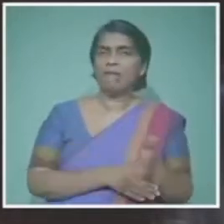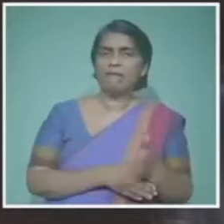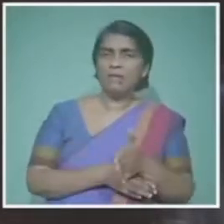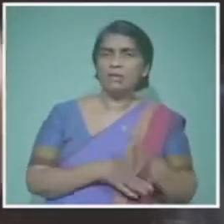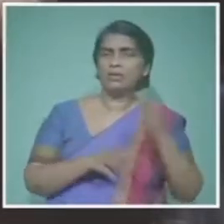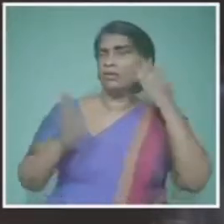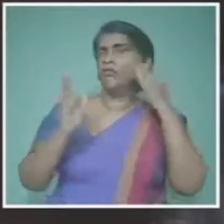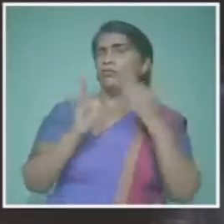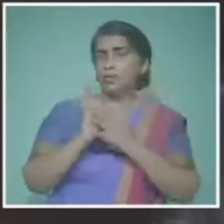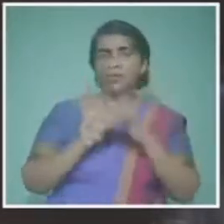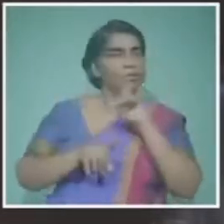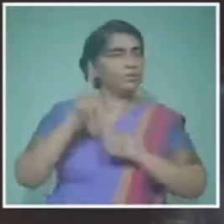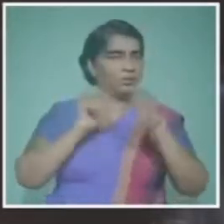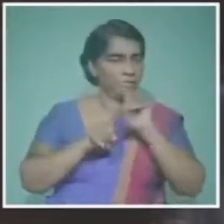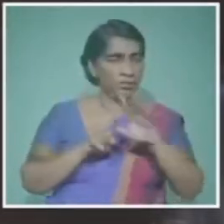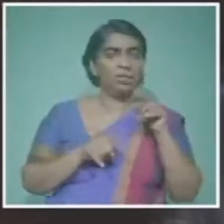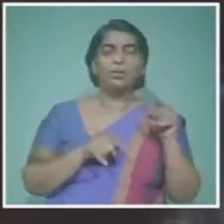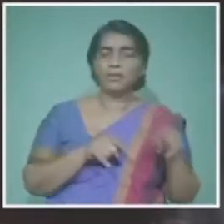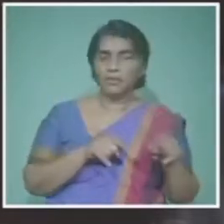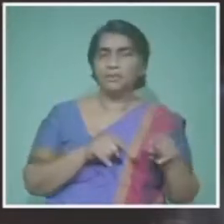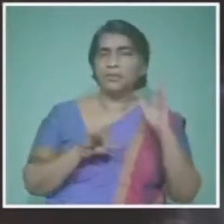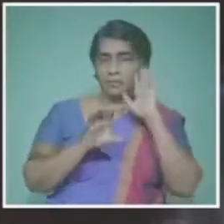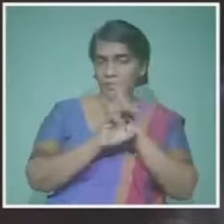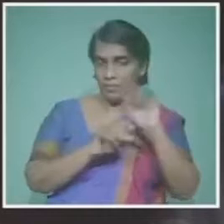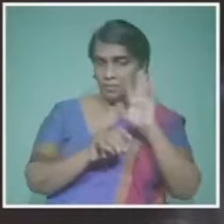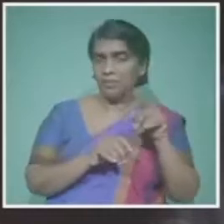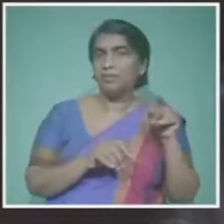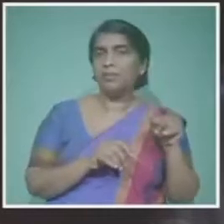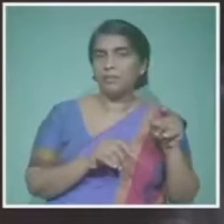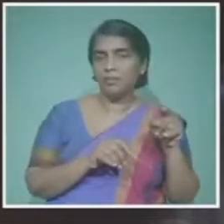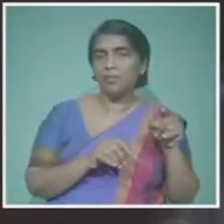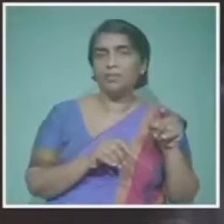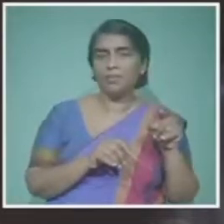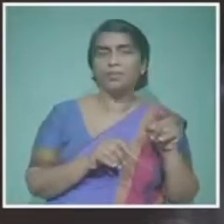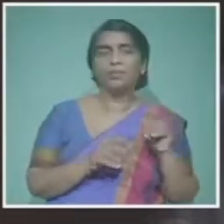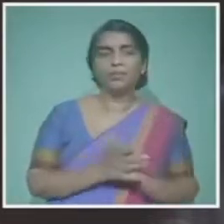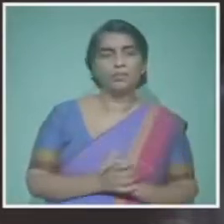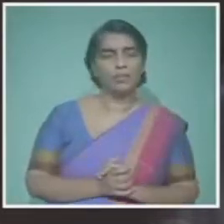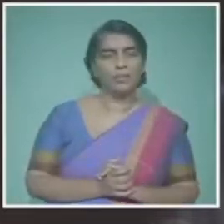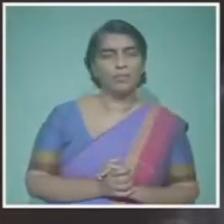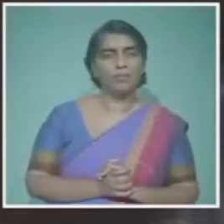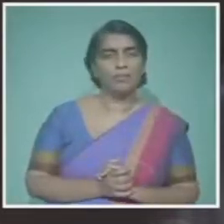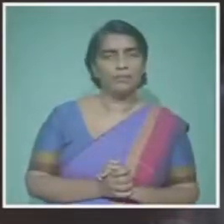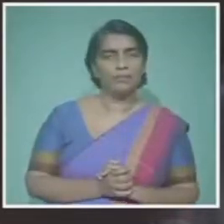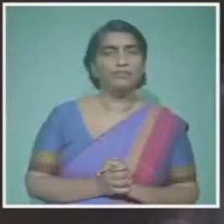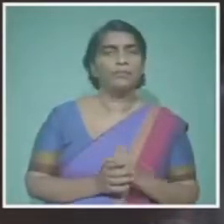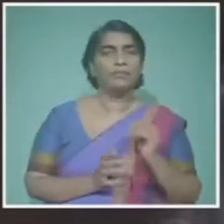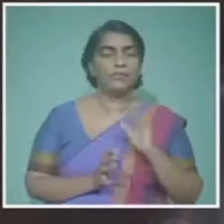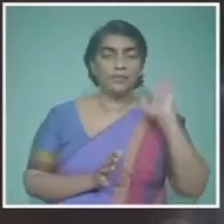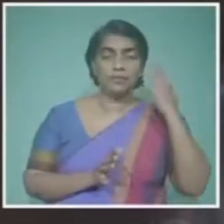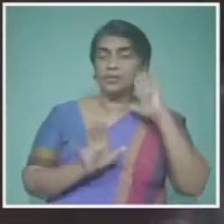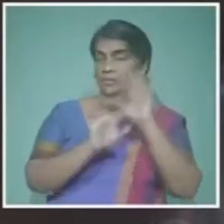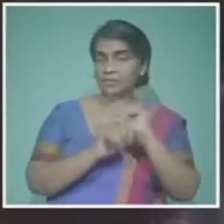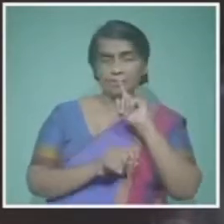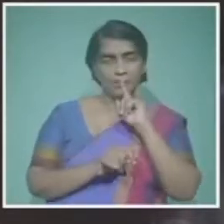Rights Commission එකට. දැන් ළඟදී අවසන් වුණ විසං ජාතීන්ගේ මානව කමිෂමට වාර්තා ඉබකර තියෙනවා. විශේෂ වාර්තාකරු.